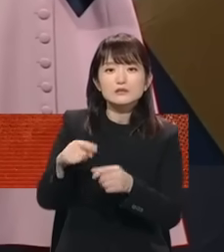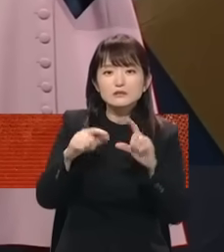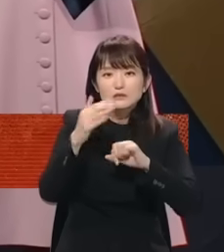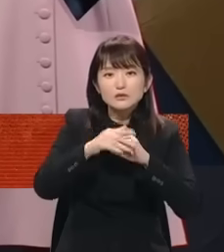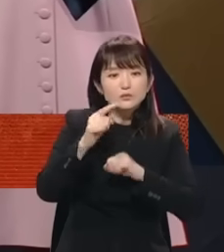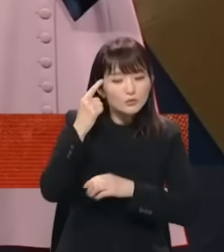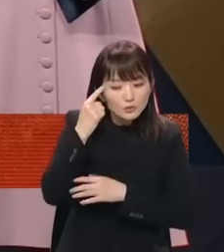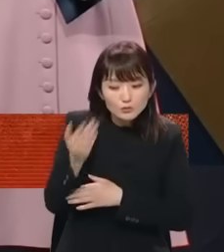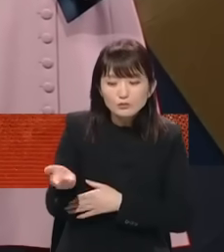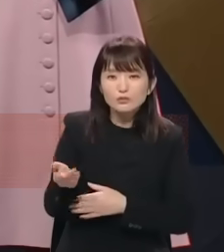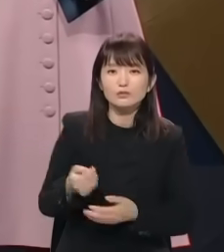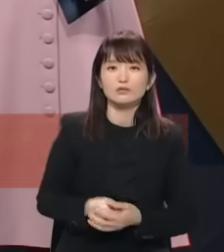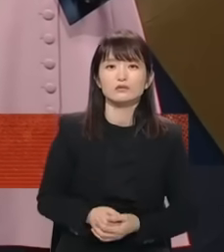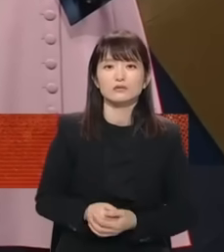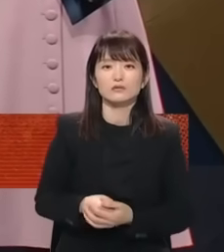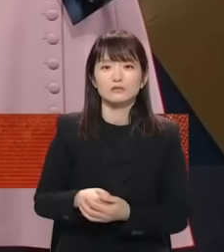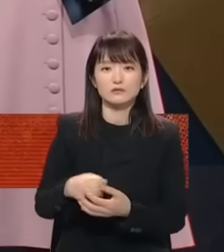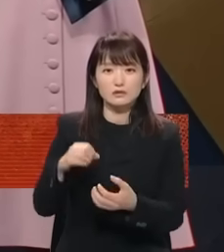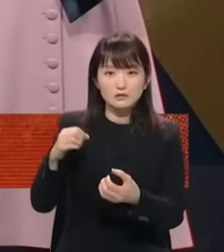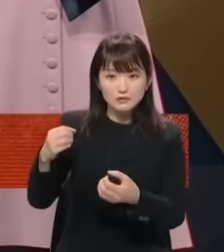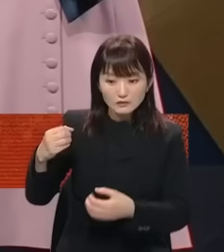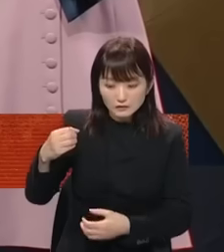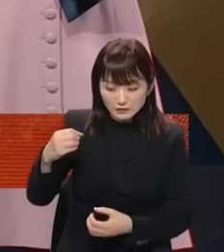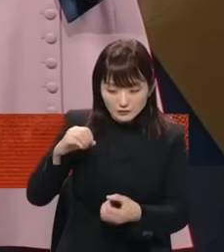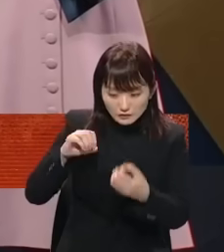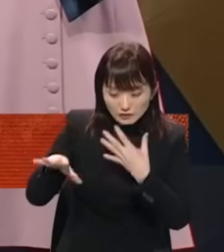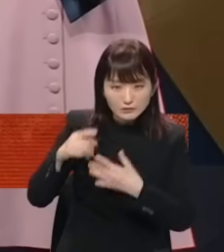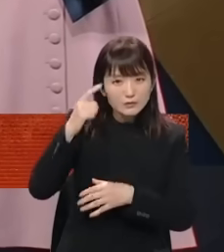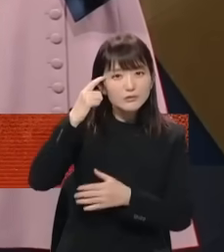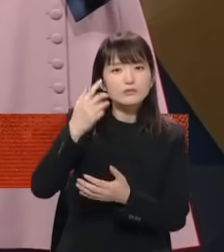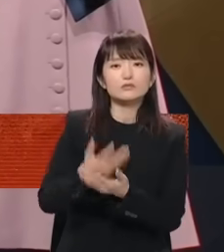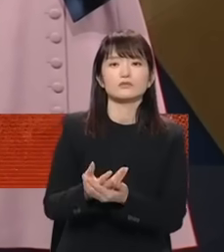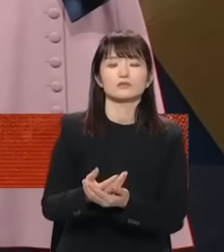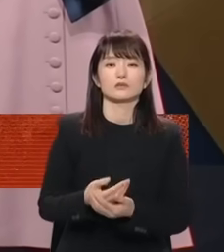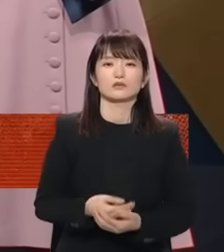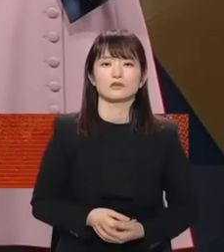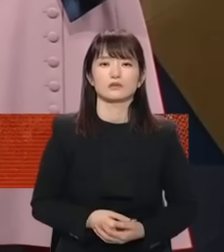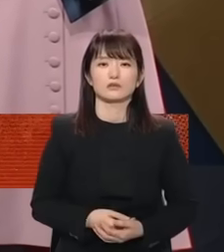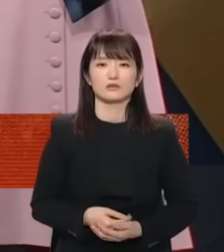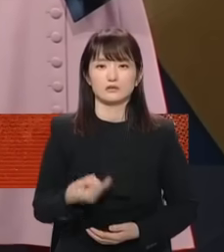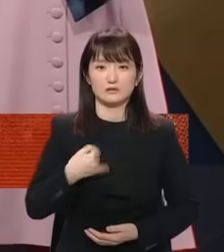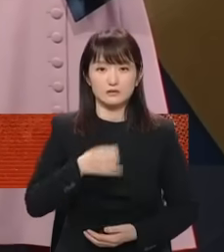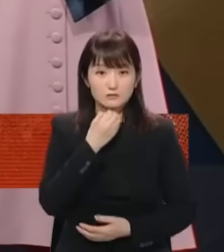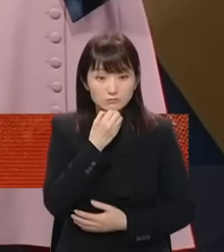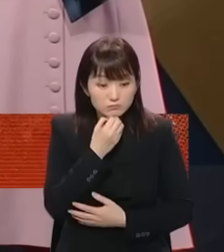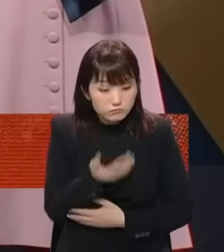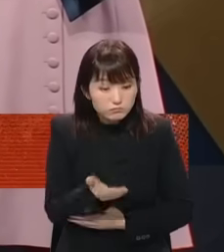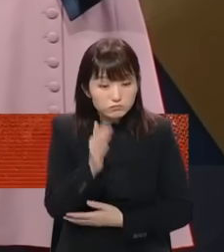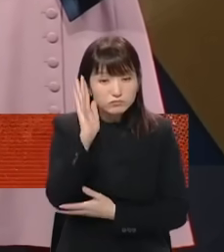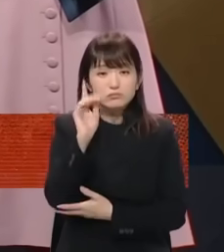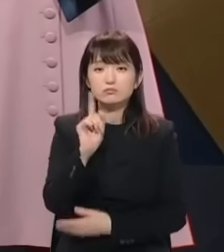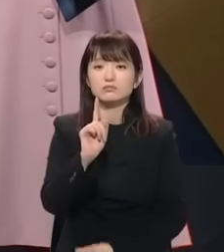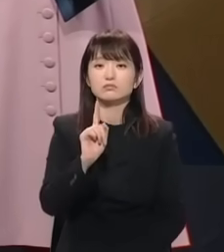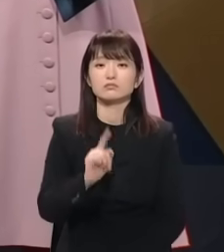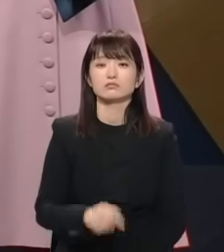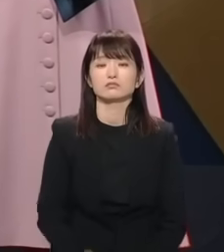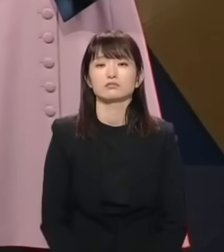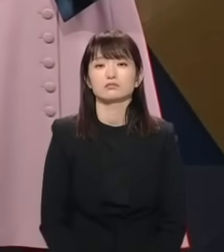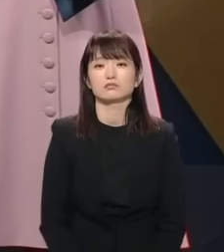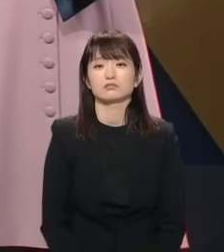물었다고 하는데요 딸의 대답에 또 한번 충격을 받았다고 합니다 딸이 털어놓은 이야기는 는